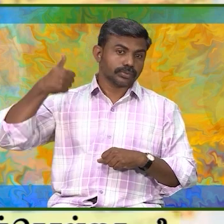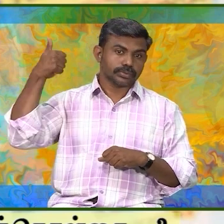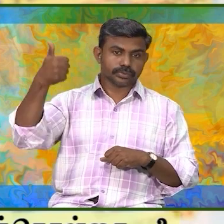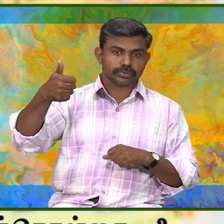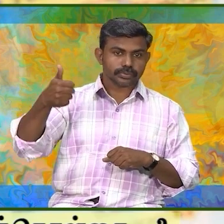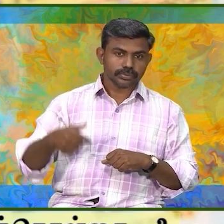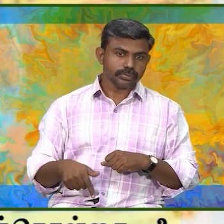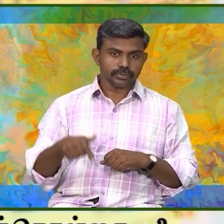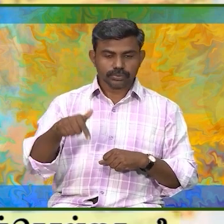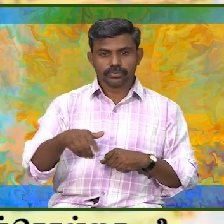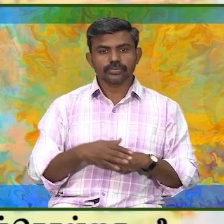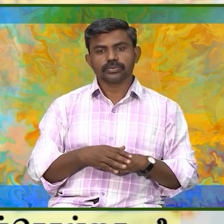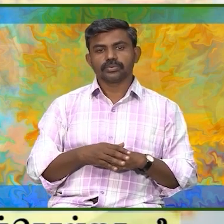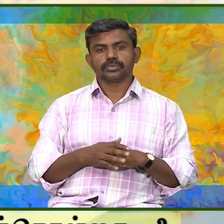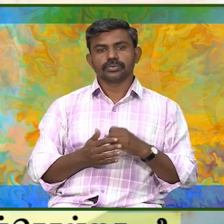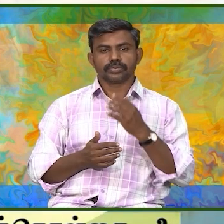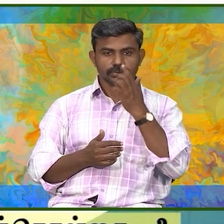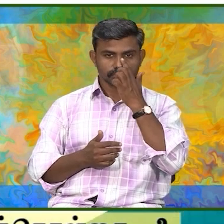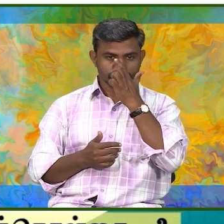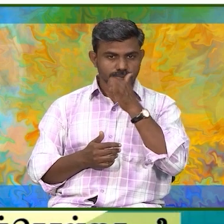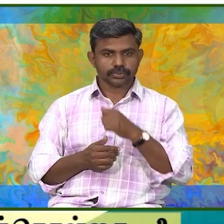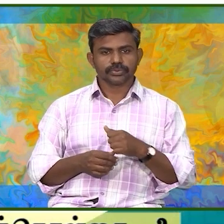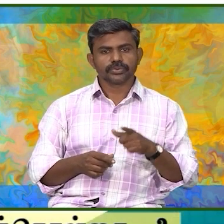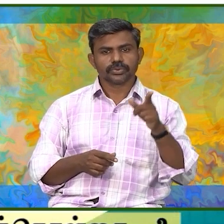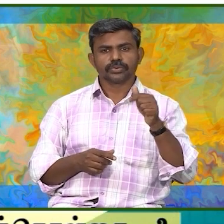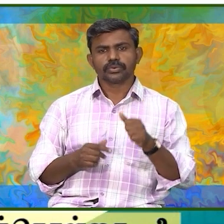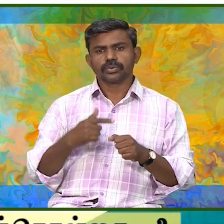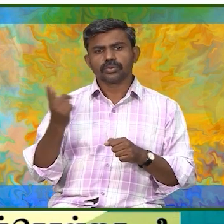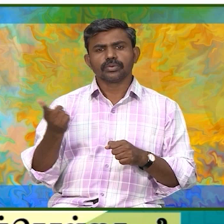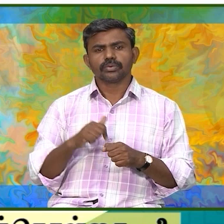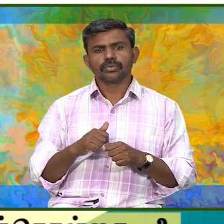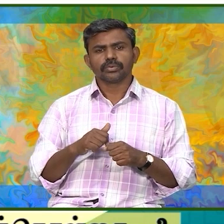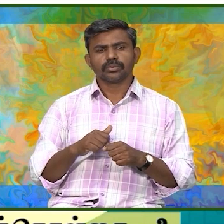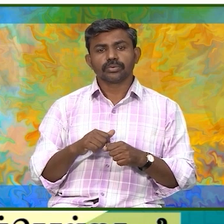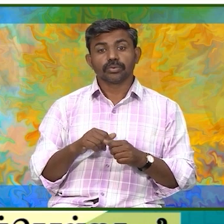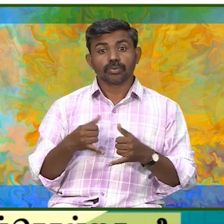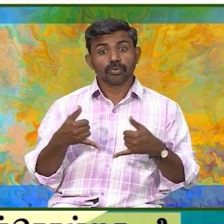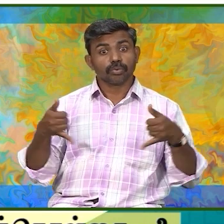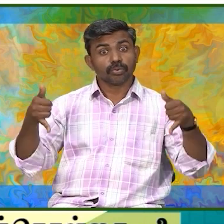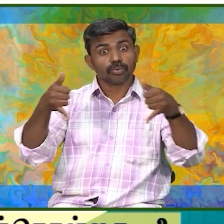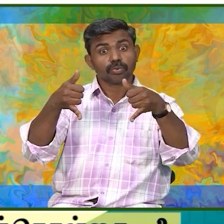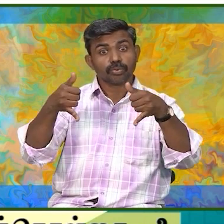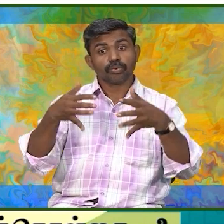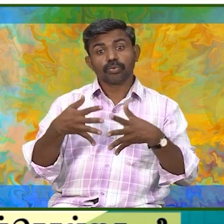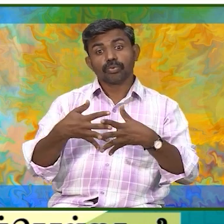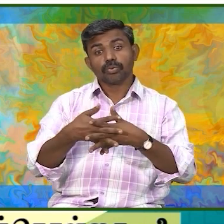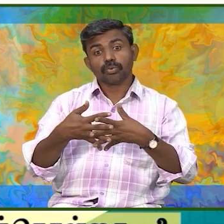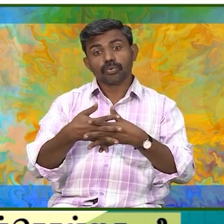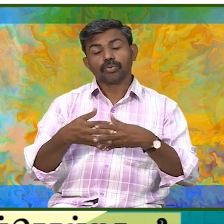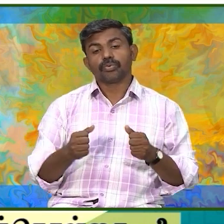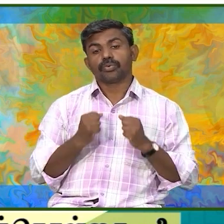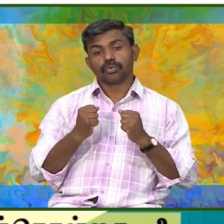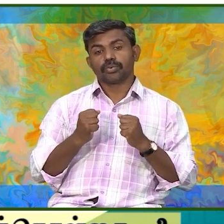இதுதான் இந்தியாவினுடைய இறையாண்மை. சரி, இறையாண்மை கொண்ட எந்த ஒரு நாடும் உலகின் மற்ற நாடுகளுடன் எவ்வாறு தொடர்பு